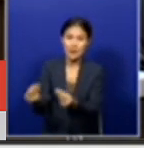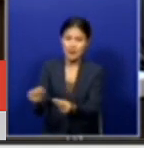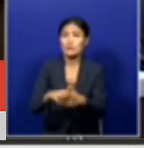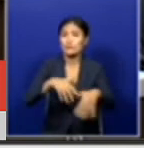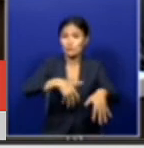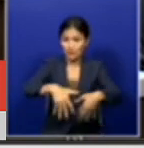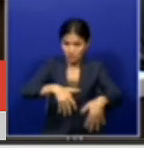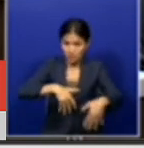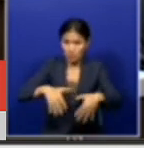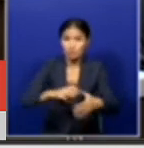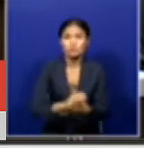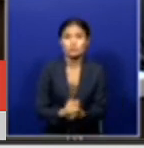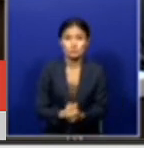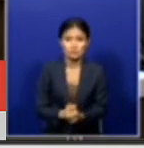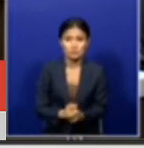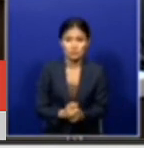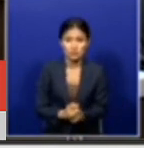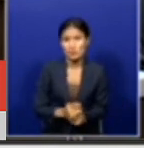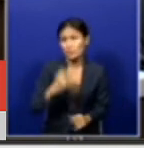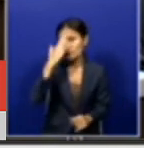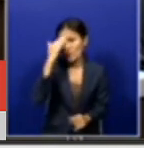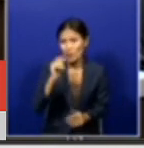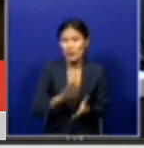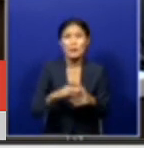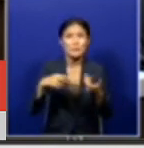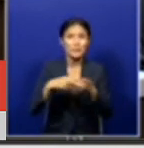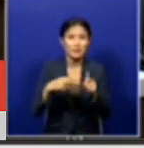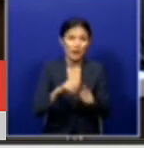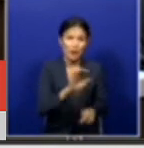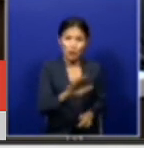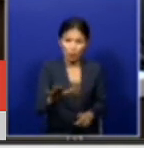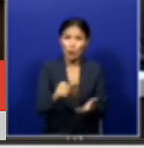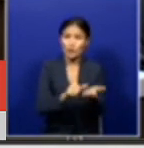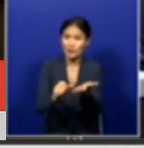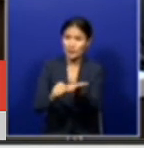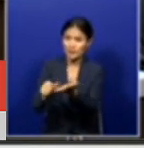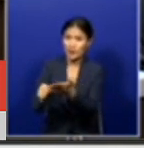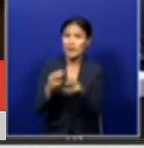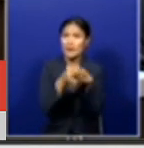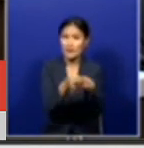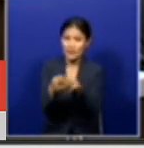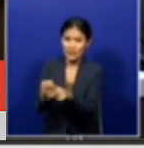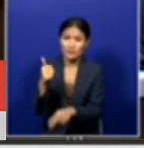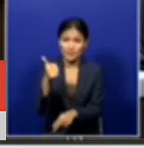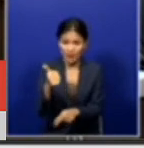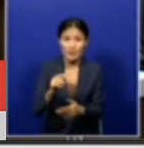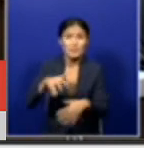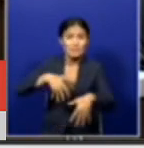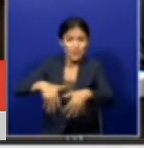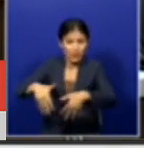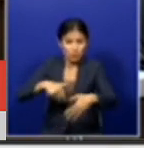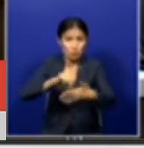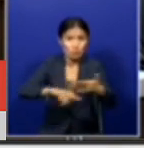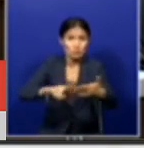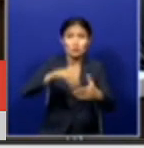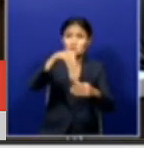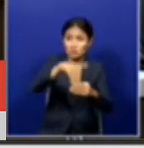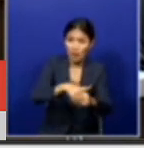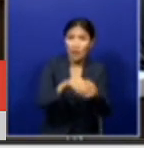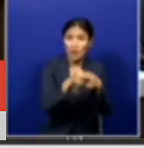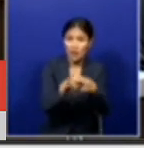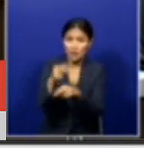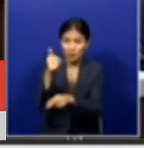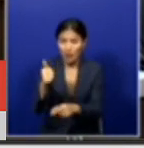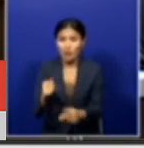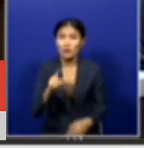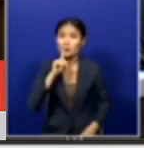องถิ่นที่จะแก้ไขปัญหาท้องถิ่นของตนเองที่ประชาชนเลือกกับมือขอถามท่านนายกรัฐมน